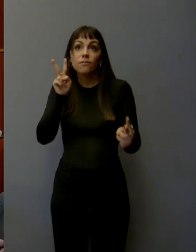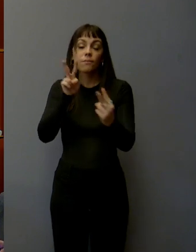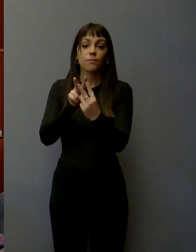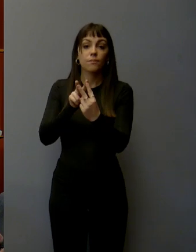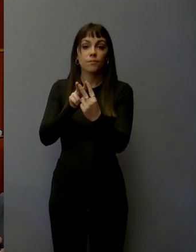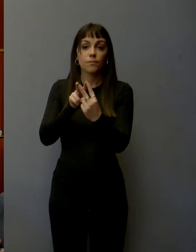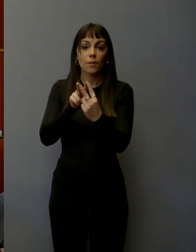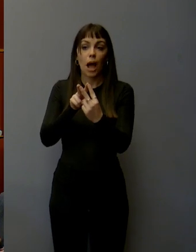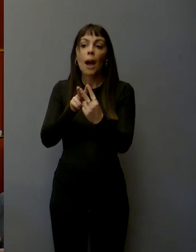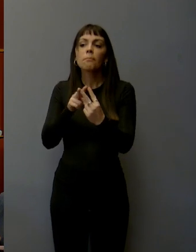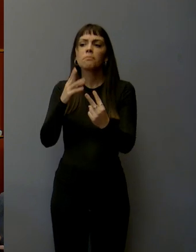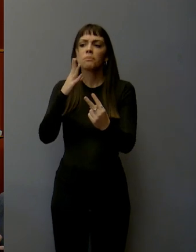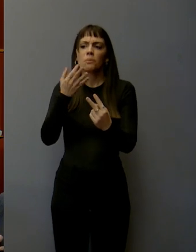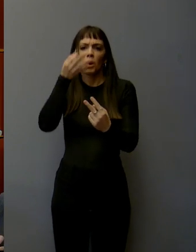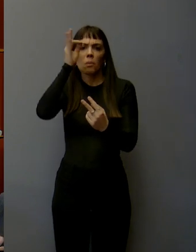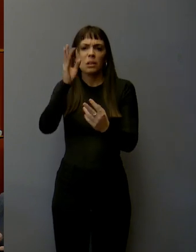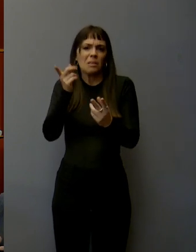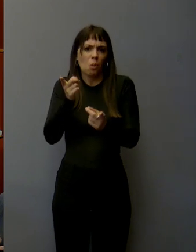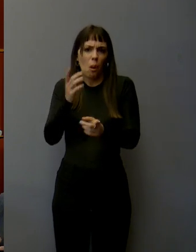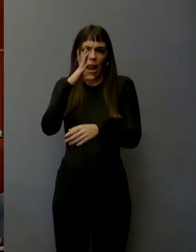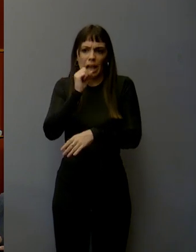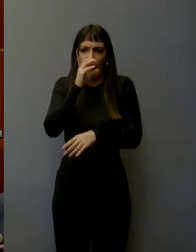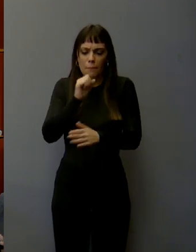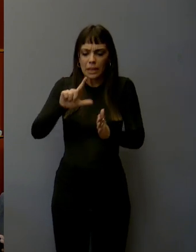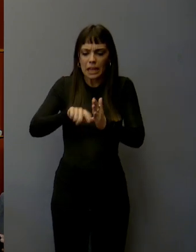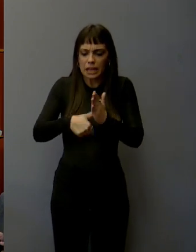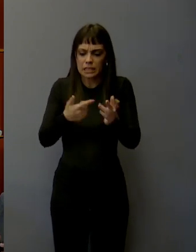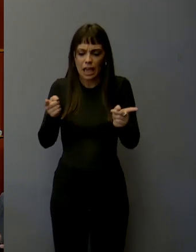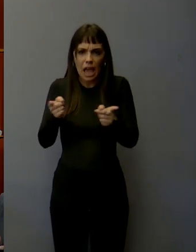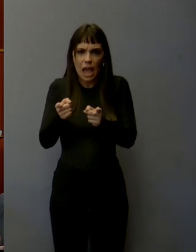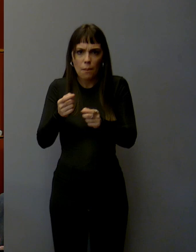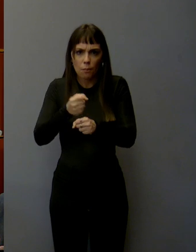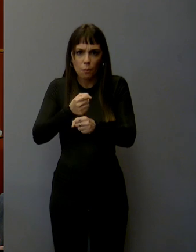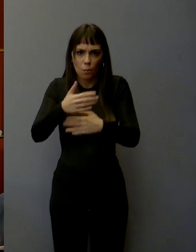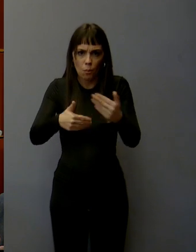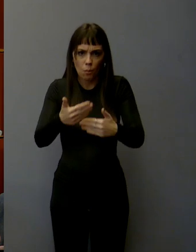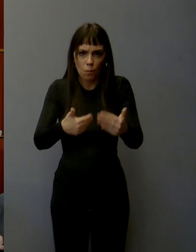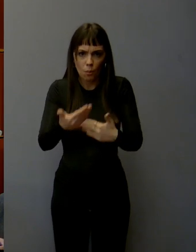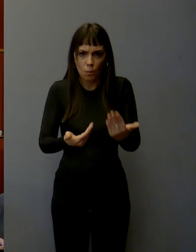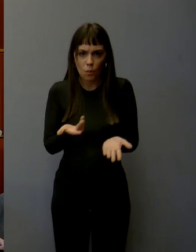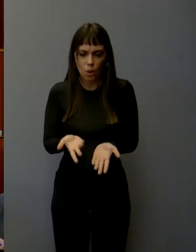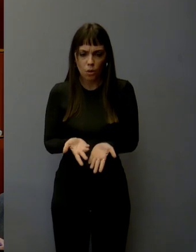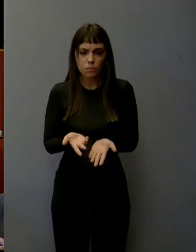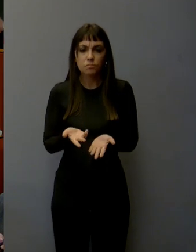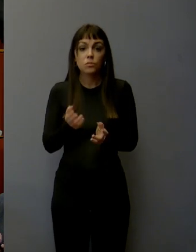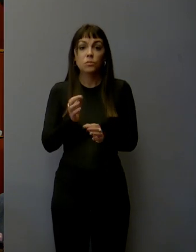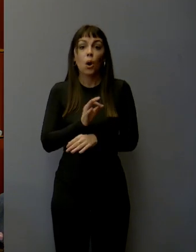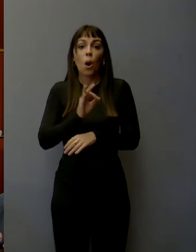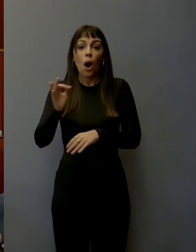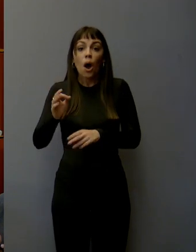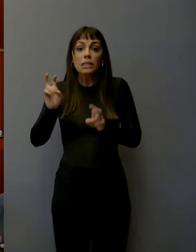le tempistiche previste E invece la commissione sarà il 30 di dicembre così come il tema della raccolta